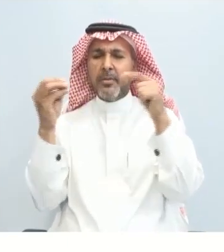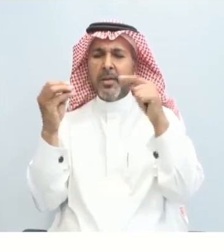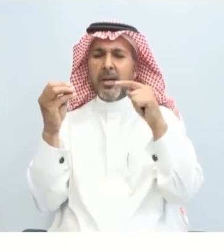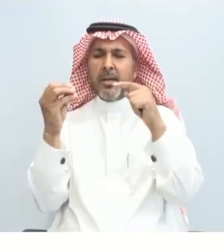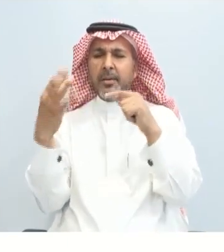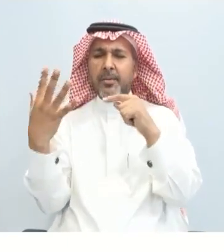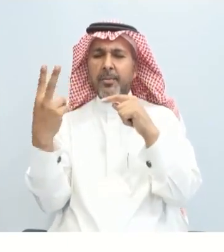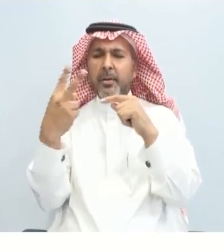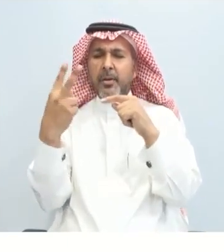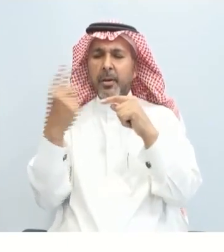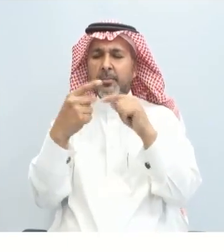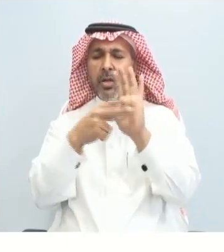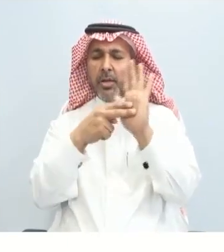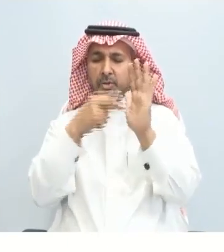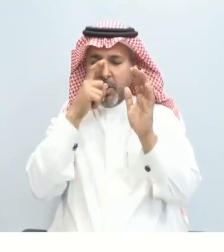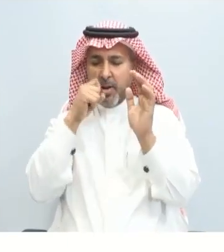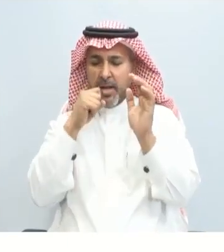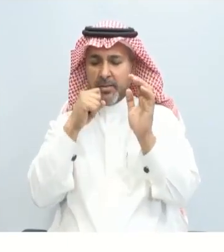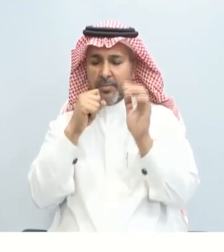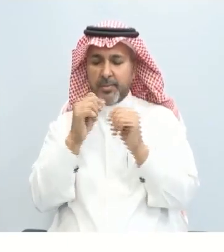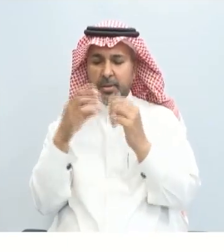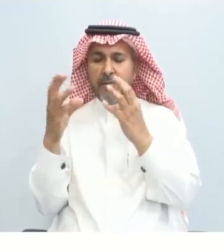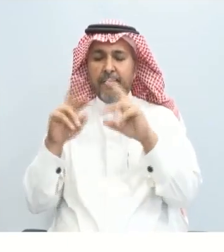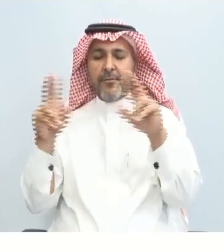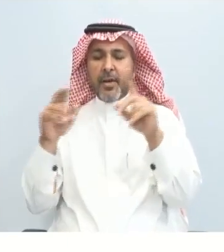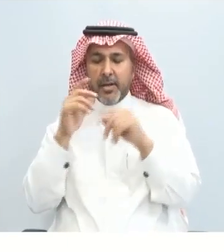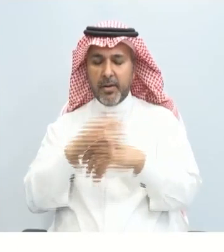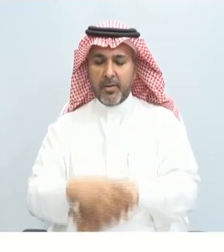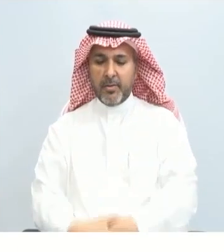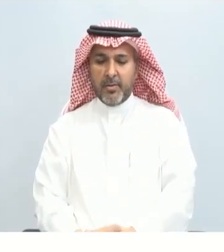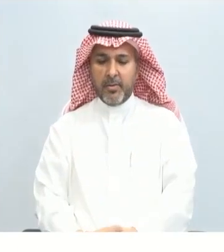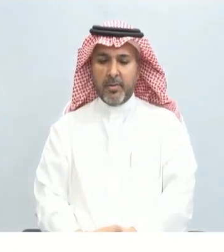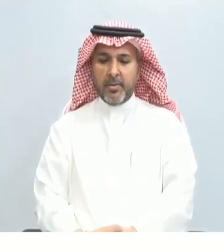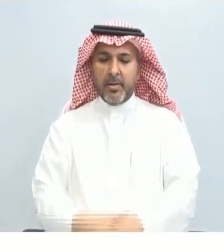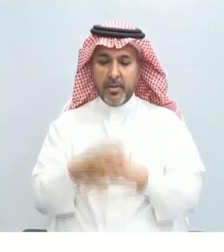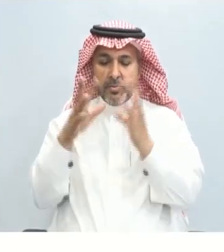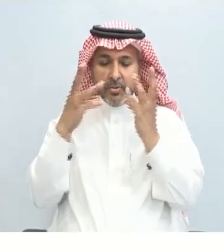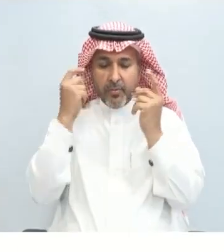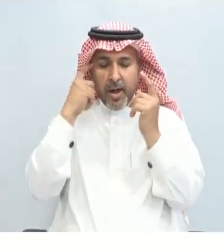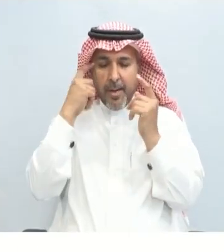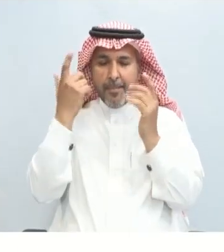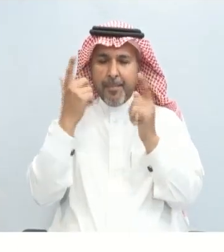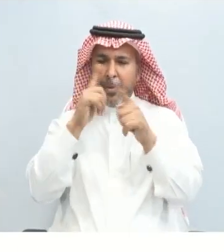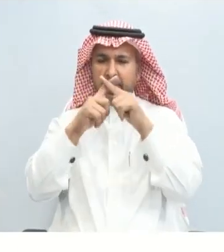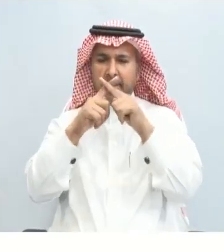ضربهم سالب اذا هما عددي مختلفي الاشاره واحد بالسالب وواحد